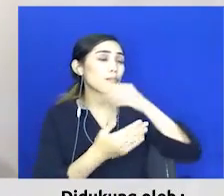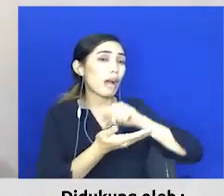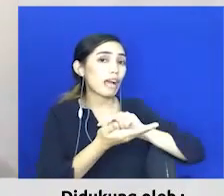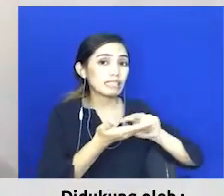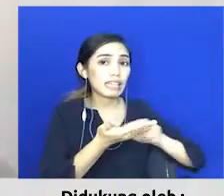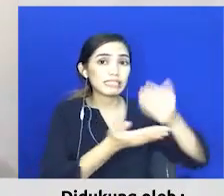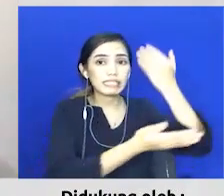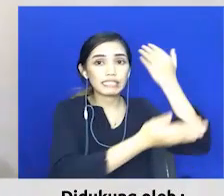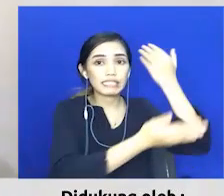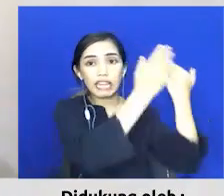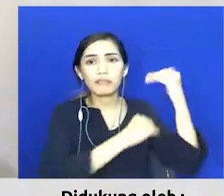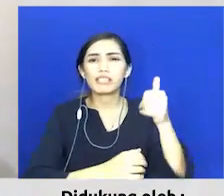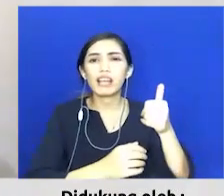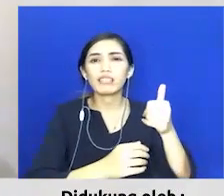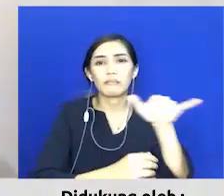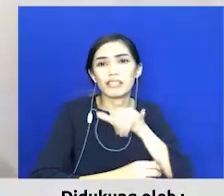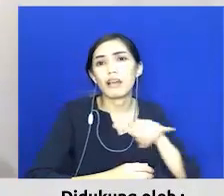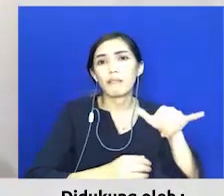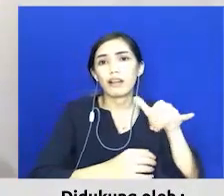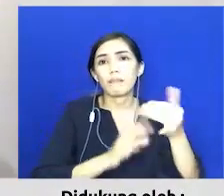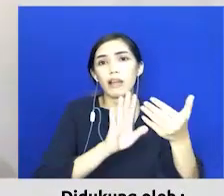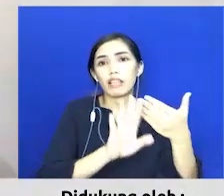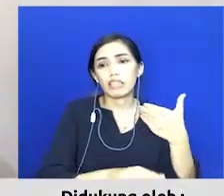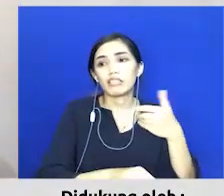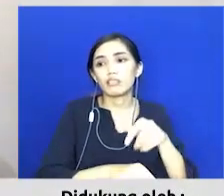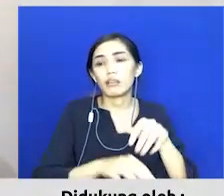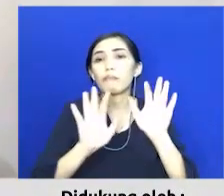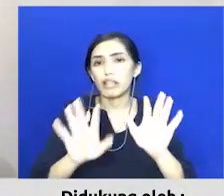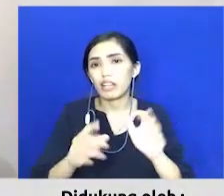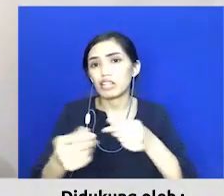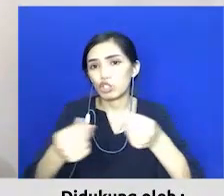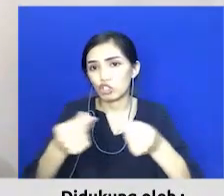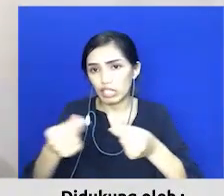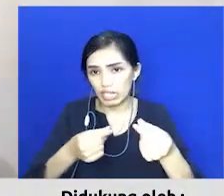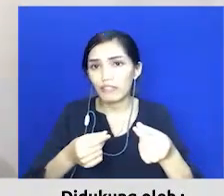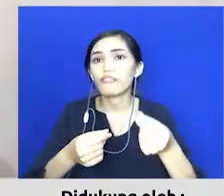pertengahan 50-an misalnya. Yang sejalan dengan bertumbuhnya Perfini.